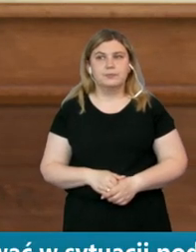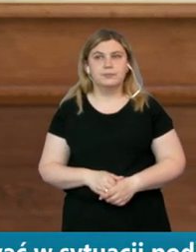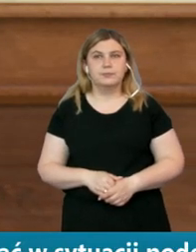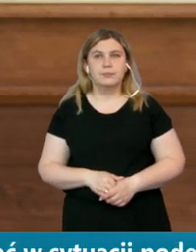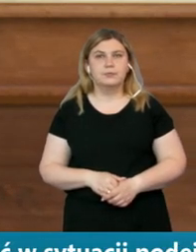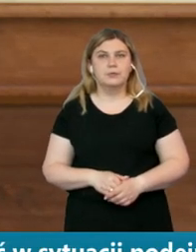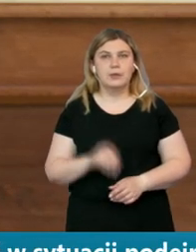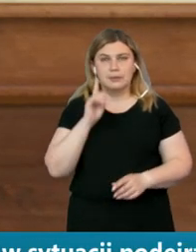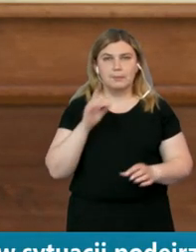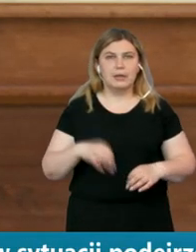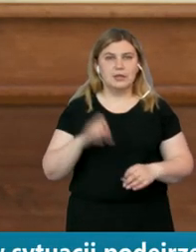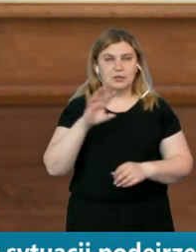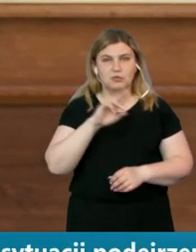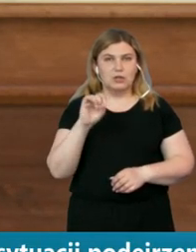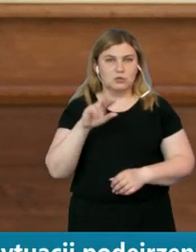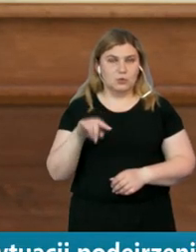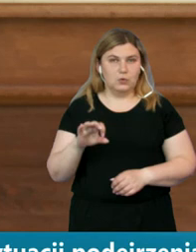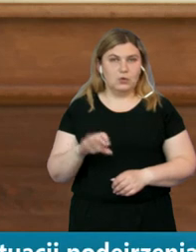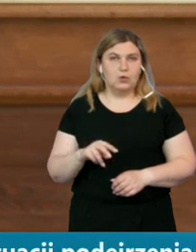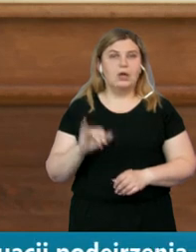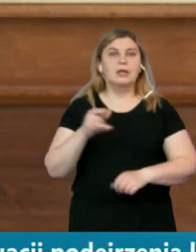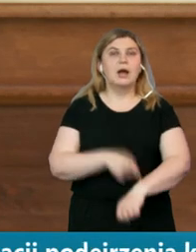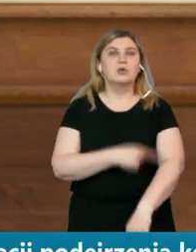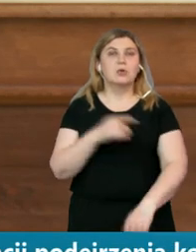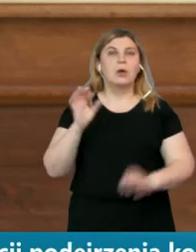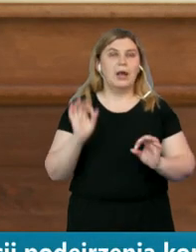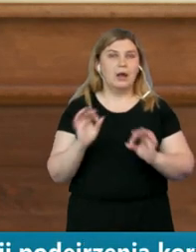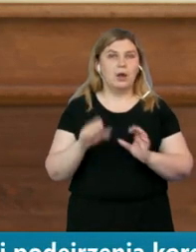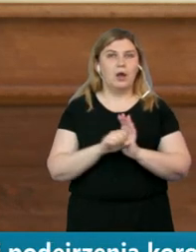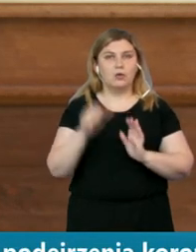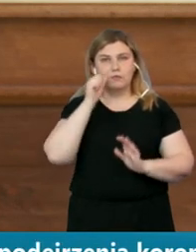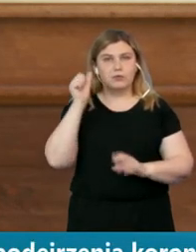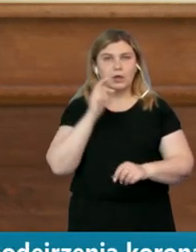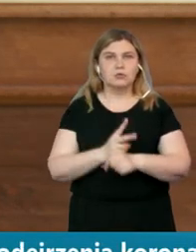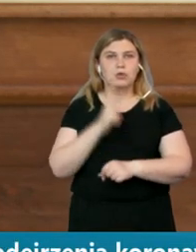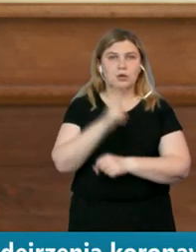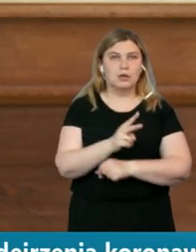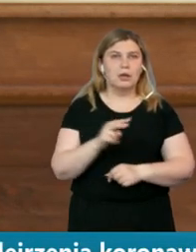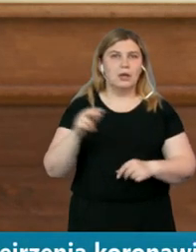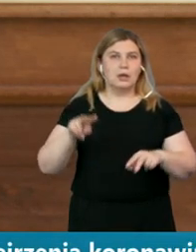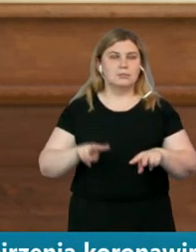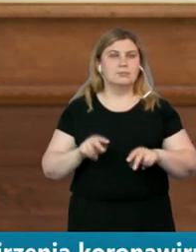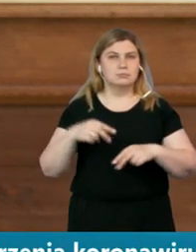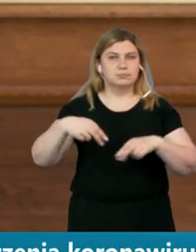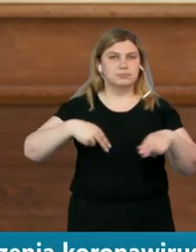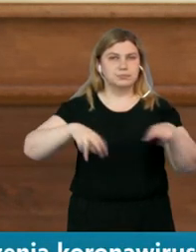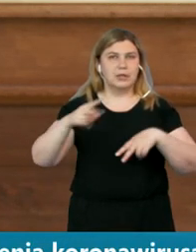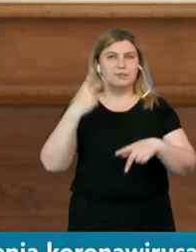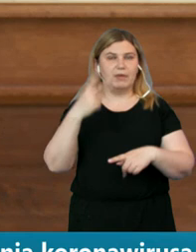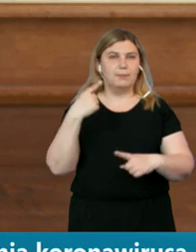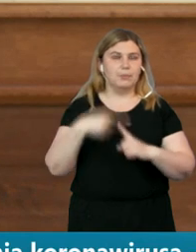Pan Grzesiu. Jak długo ma być aktualny od wczoraj stan dostępności pasów na estakadzie pomorskiej, czyli